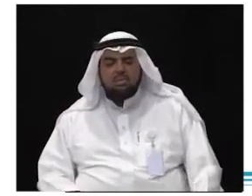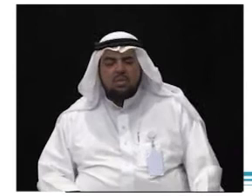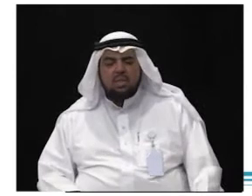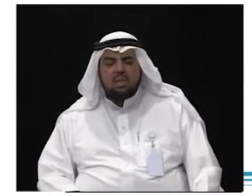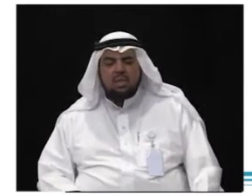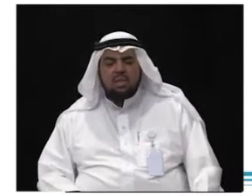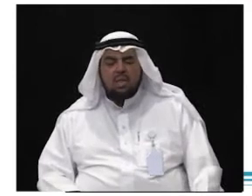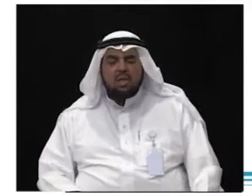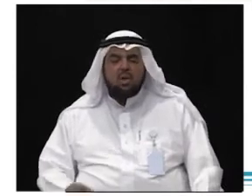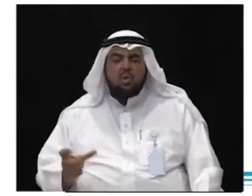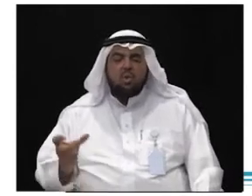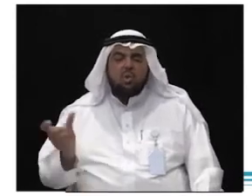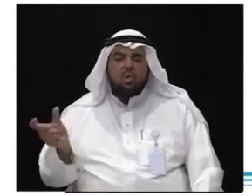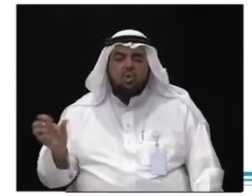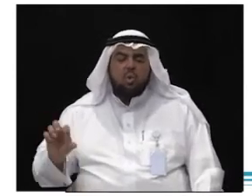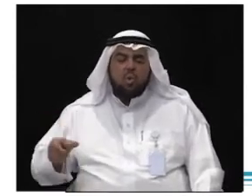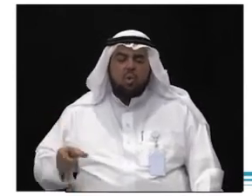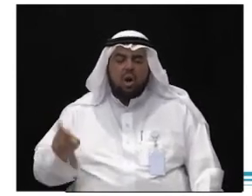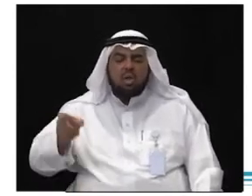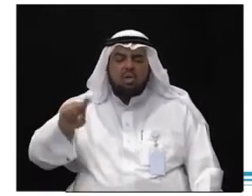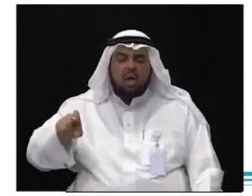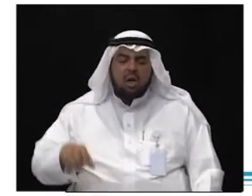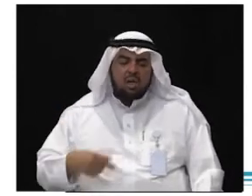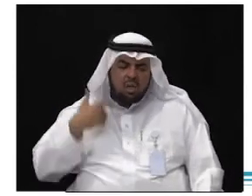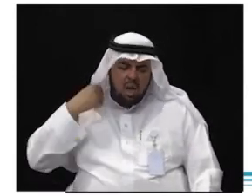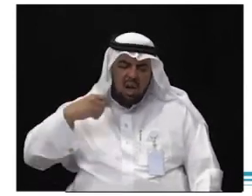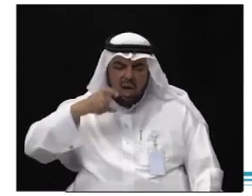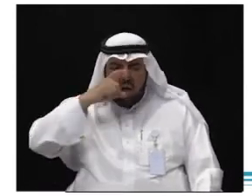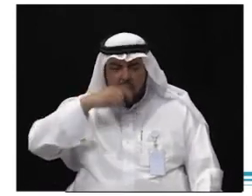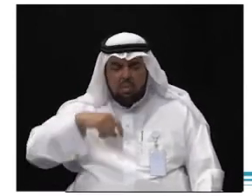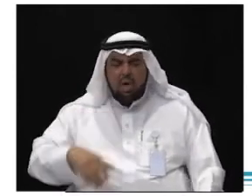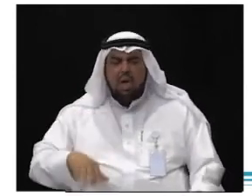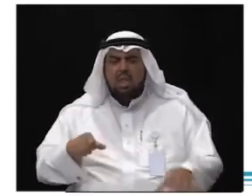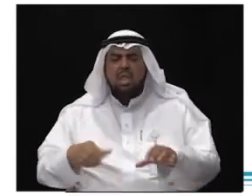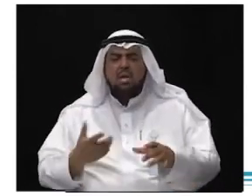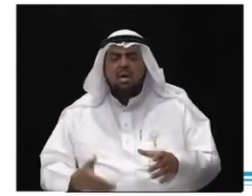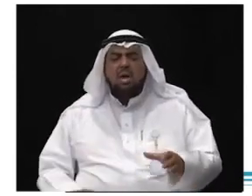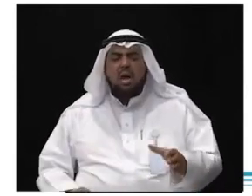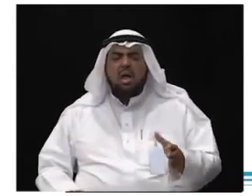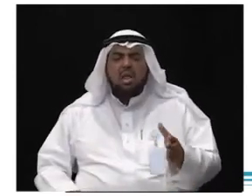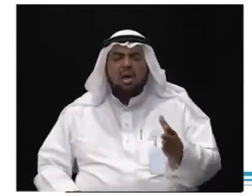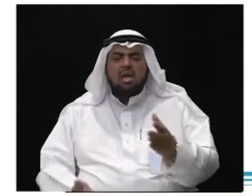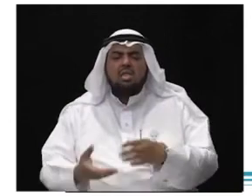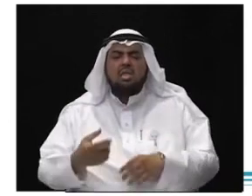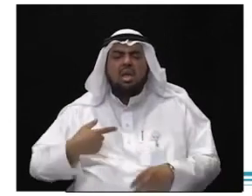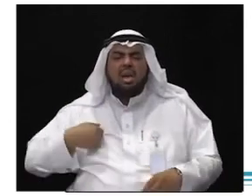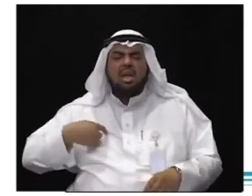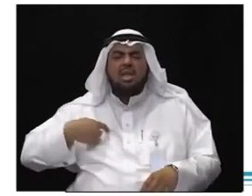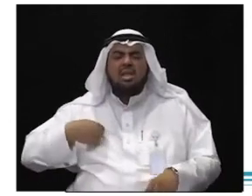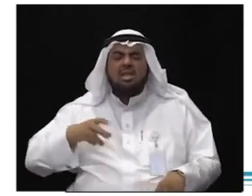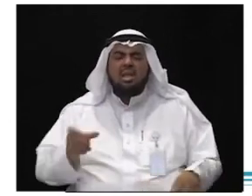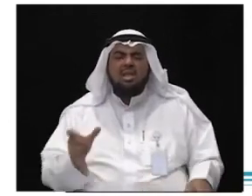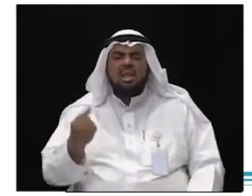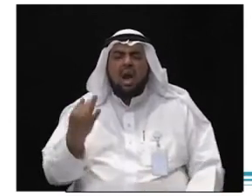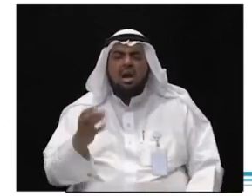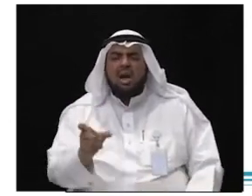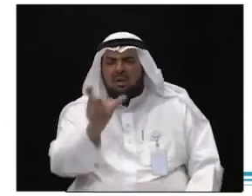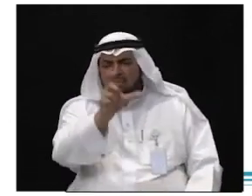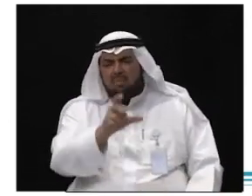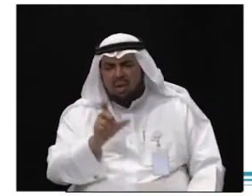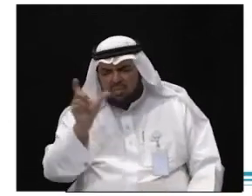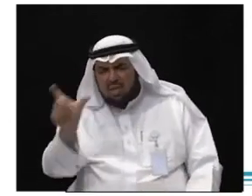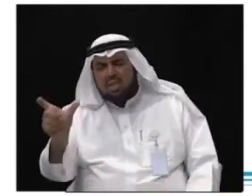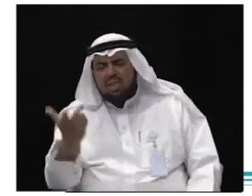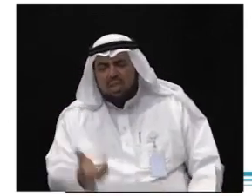ثم سألت نورة: ما الأمر الذي يمكن من خلاله إعطاء قيمة لمتغير تم تعريفه